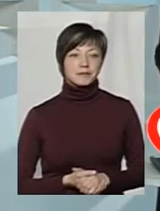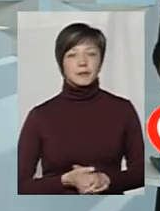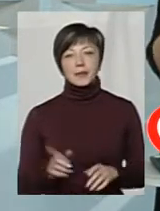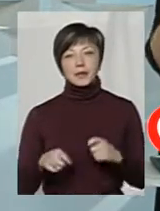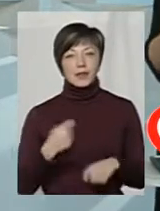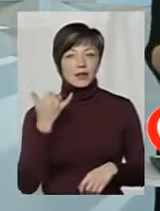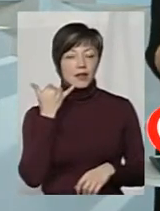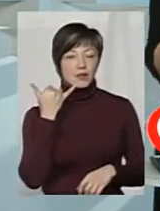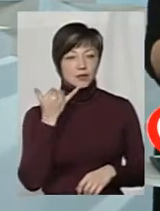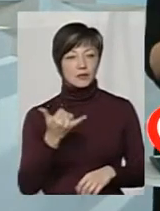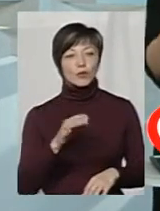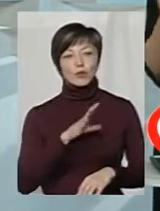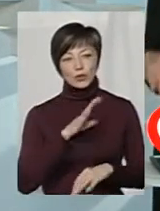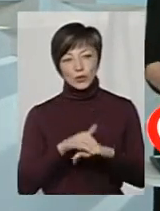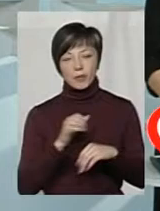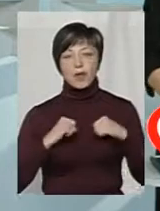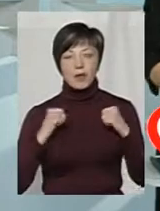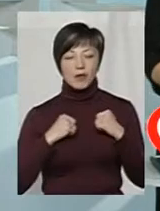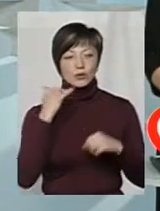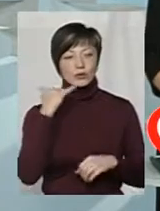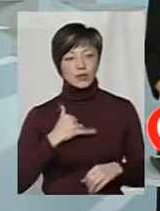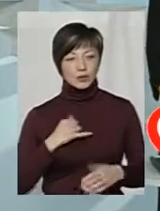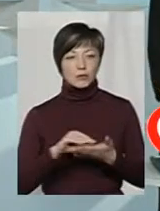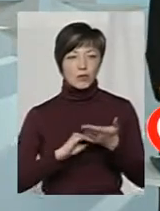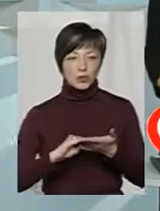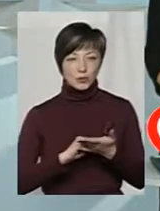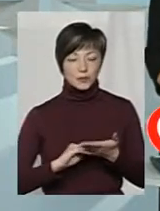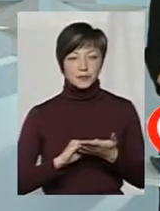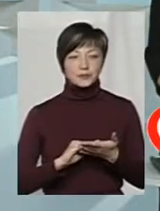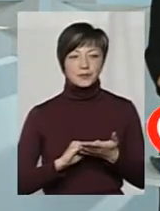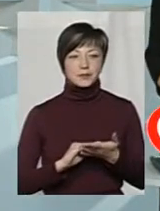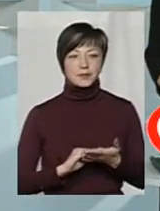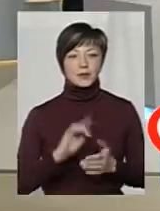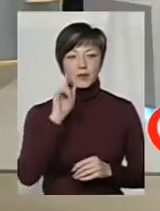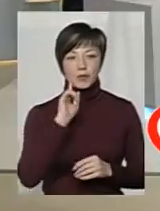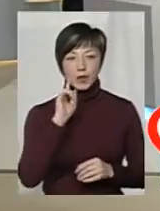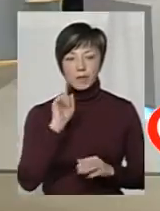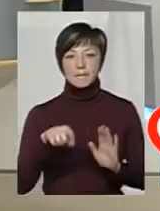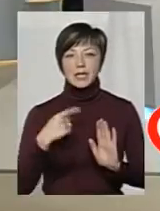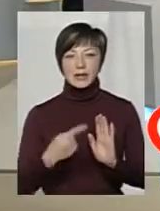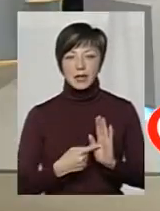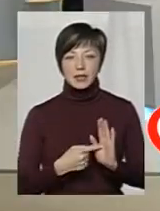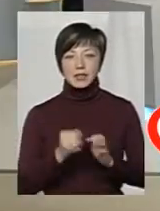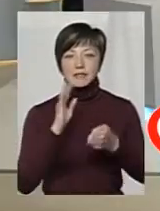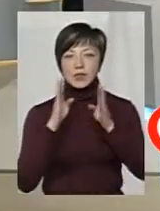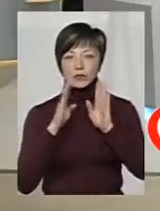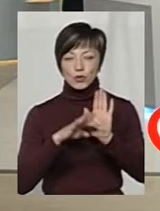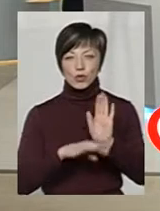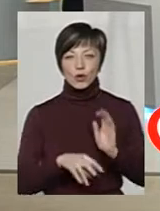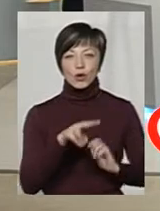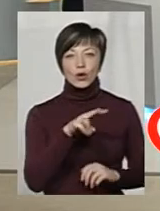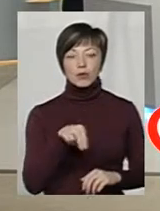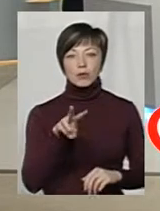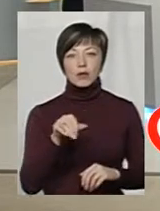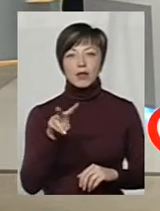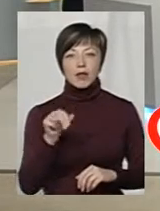Зірвався телефонний дзвінок. Будьте добрі, намагайтеся до нас додзвонитися знову. А поки питання із Фейсбуку. Людмила